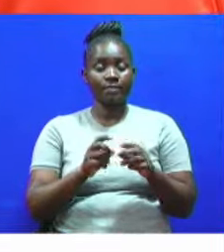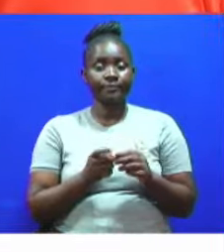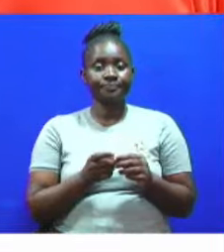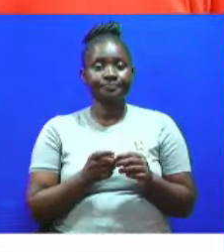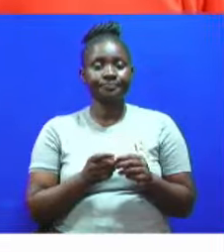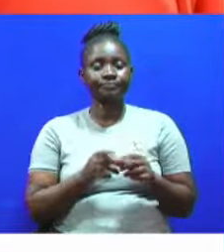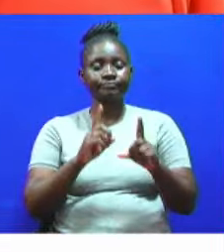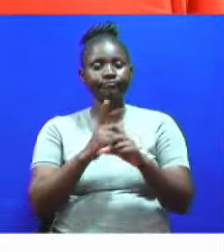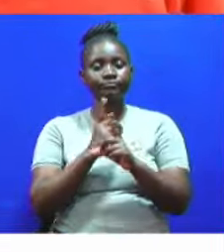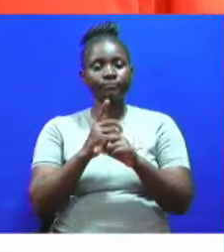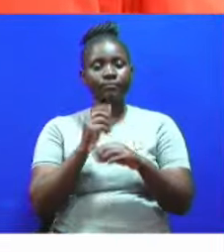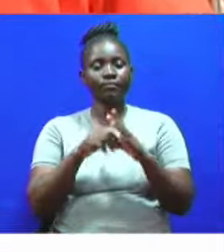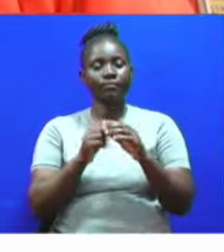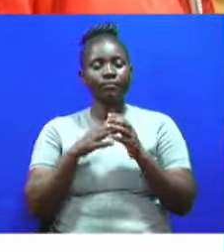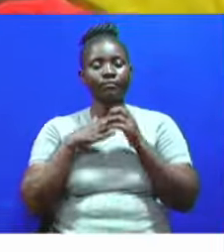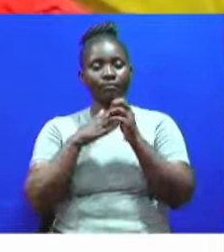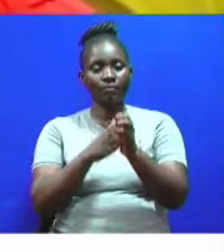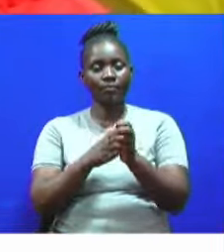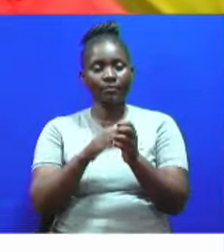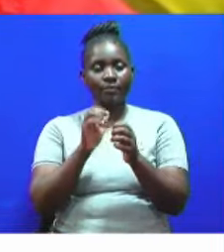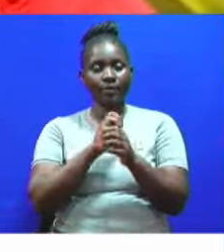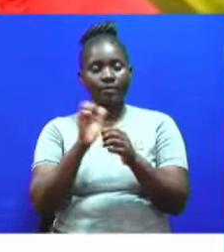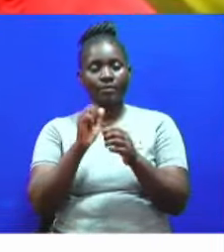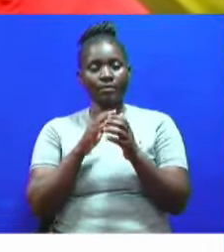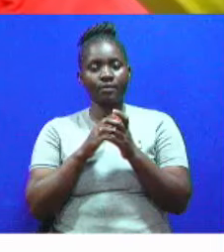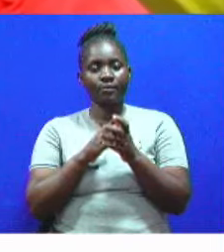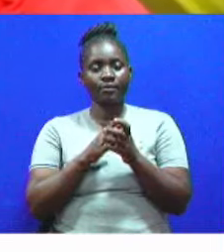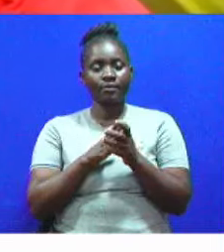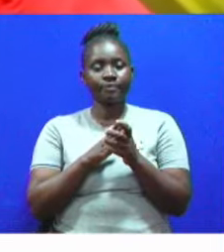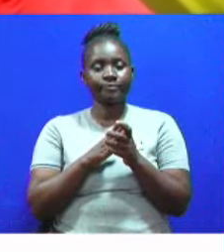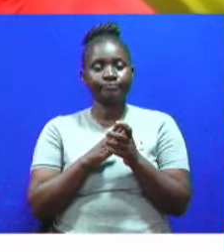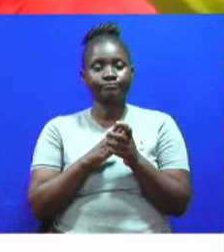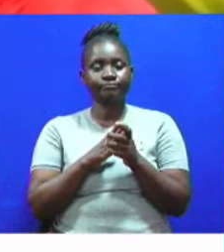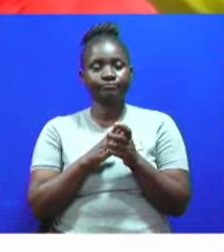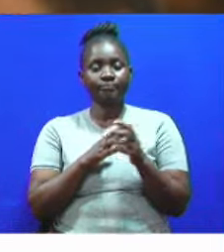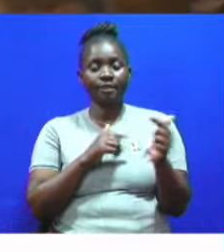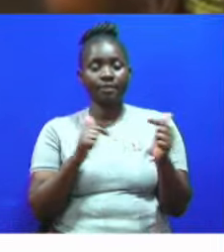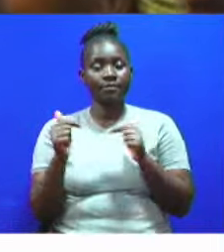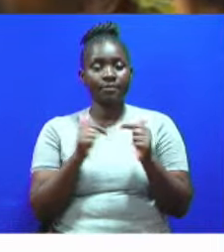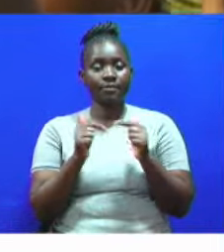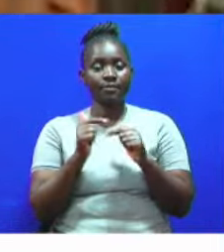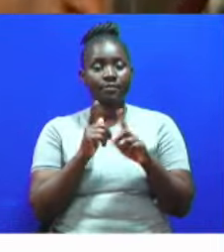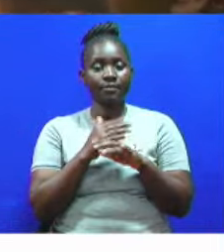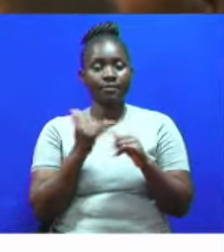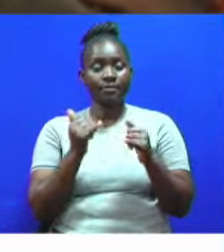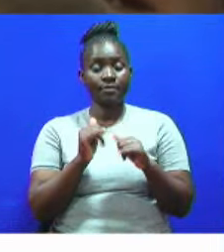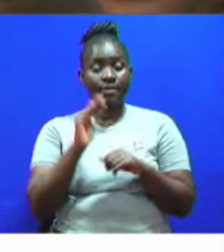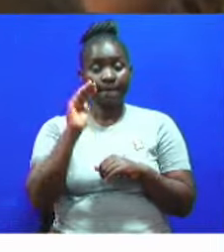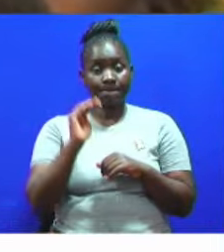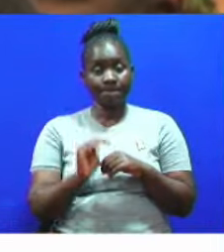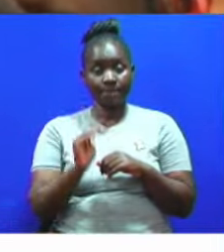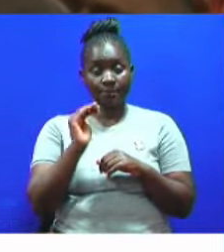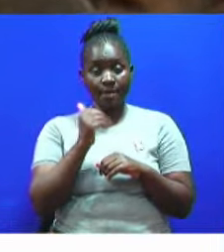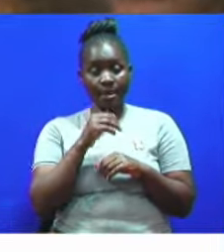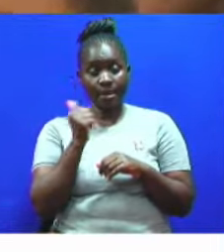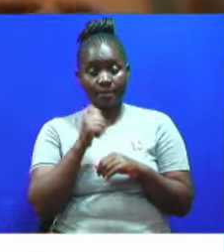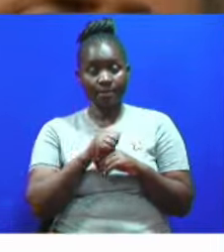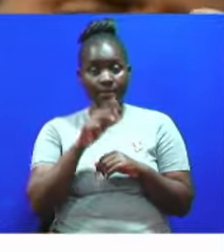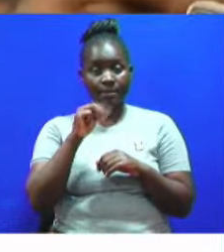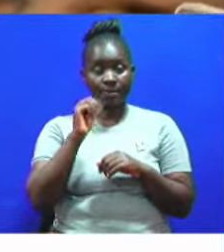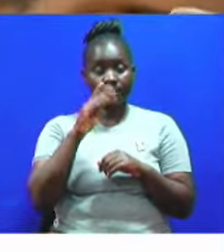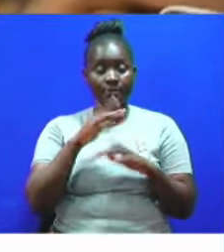Chiwadi aoge kura gwane ya Masigeni gochi wiroburu cha machikorolekana ase kolinde cha kanywana ase echinde aba MC ya